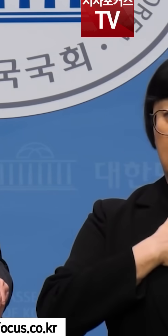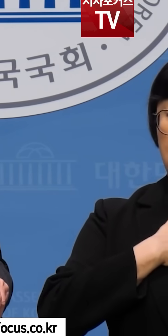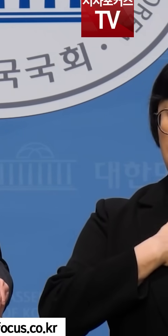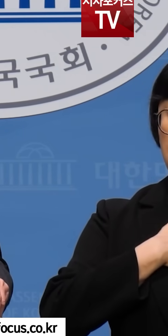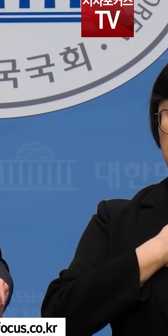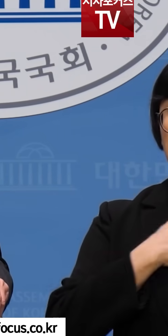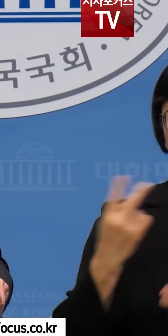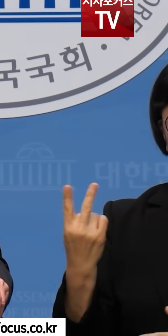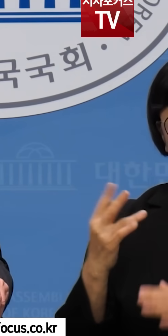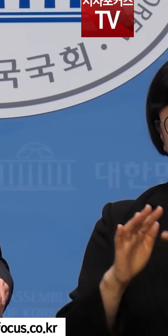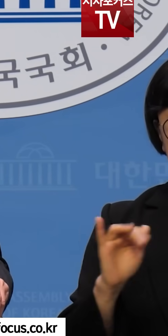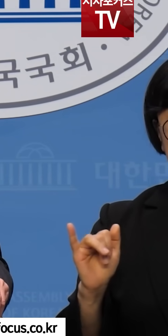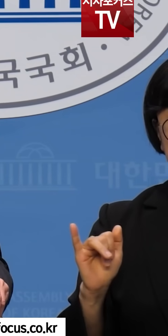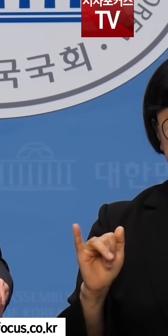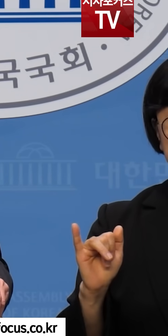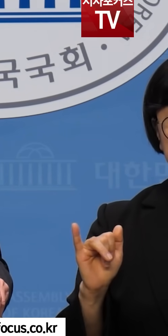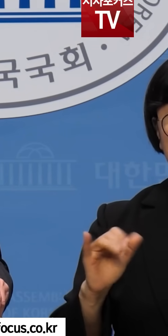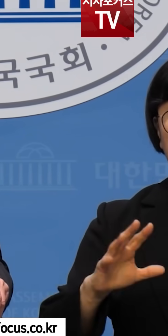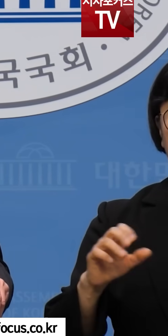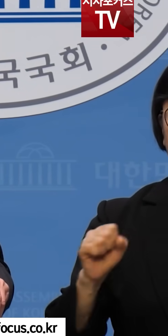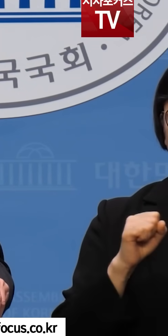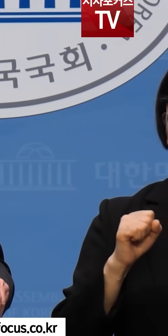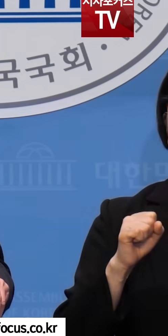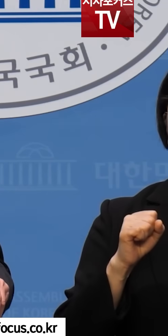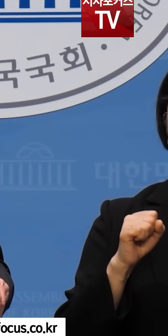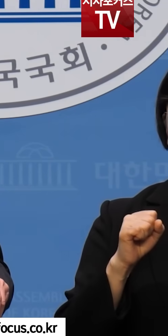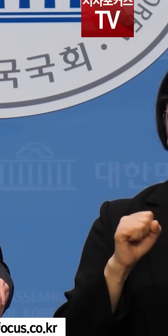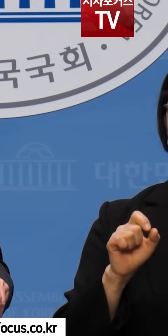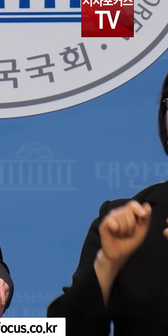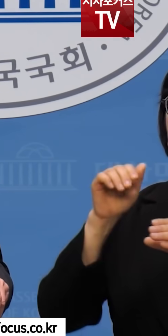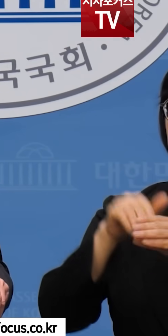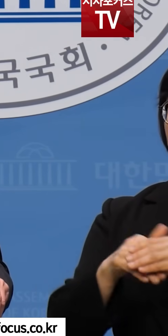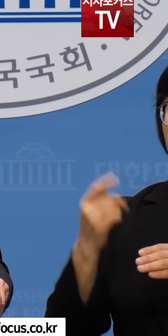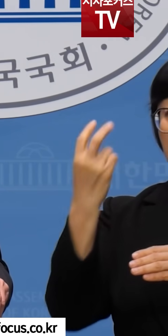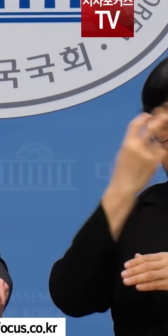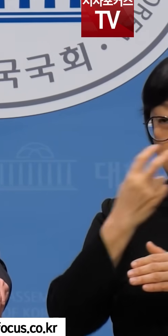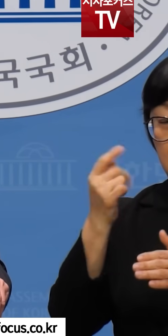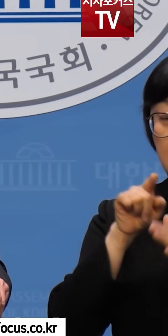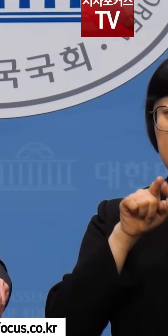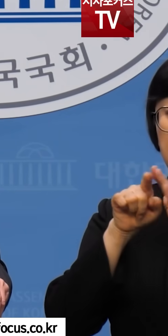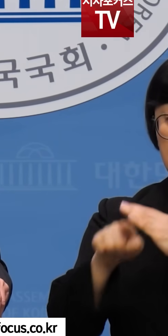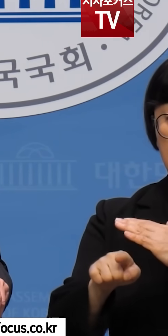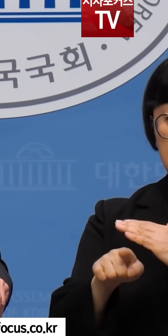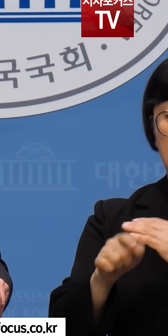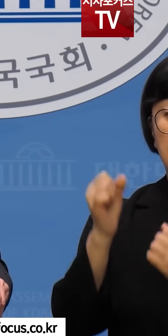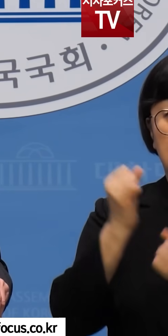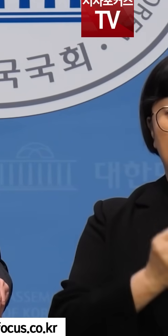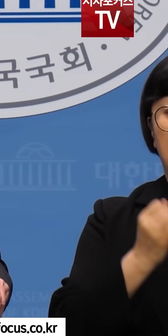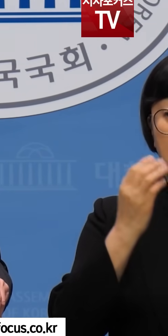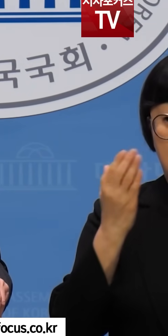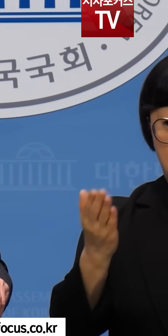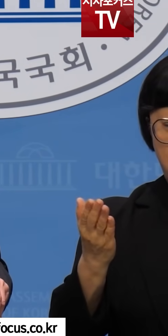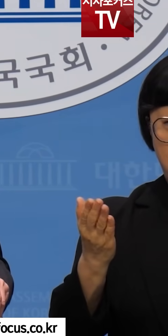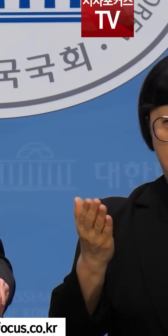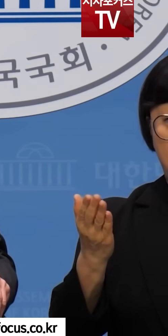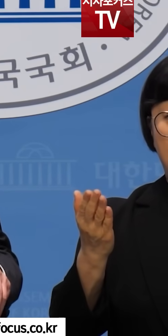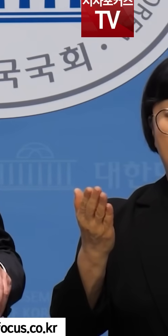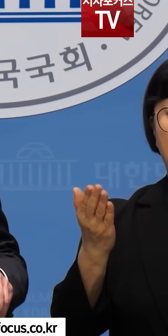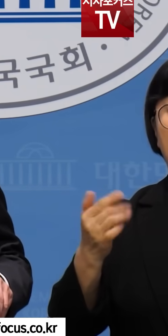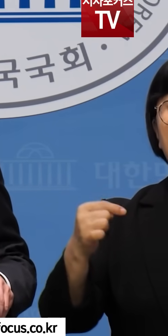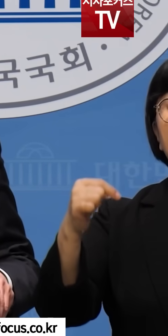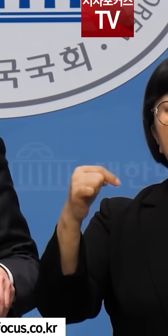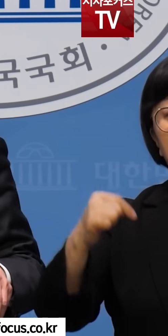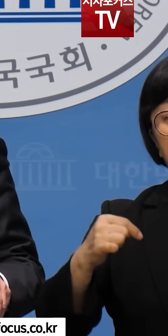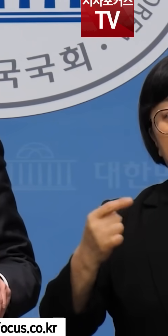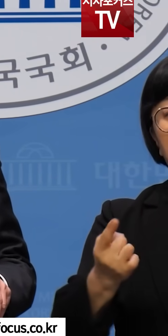김연아 의원께서 국민의힘 공관위에 찾아가서 이 내용을 말씀드리고 공관위원장과